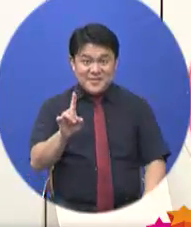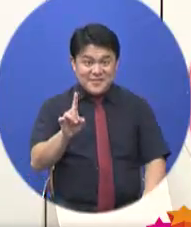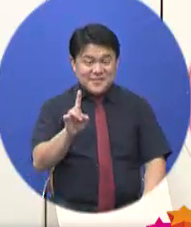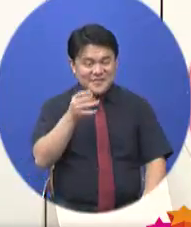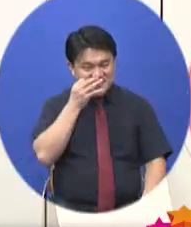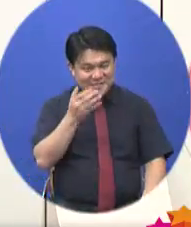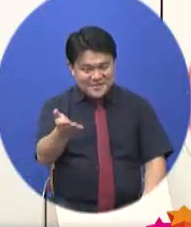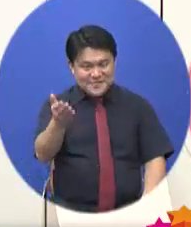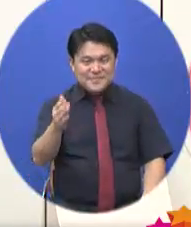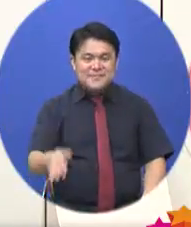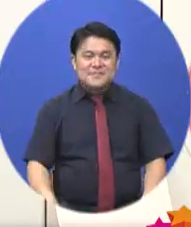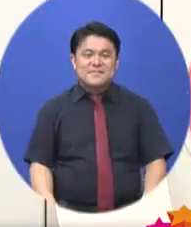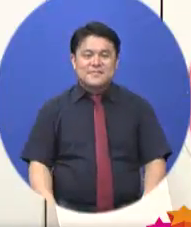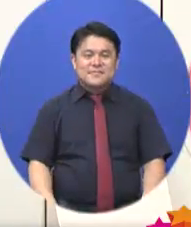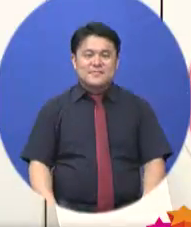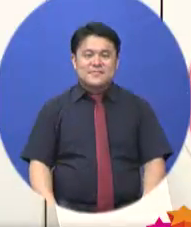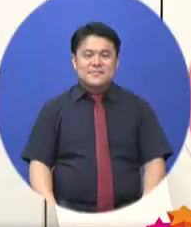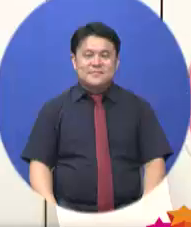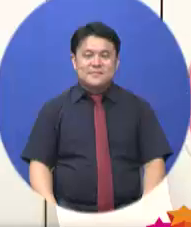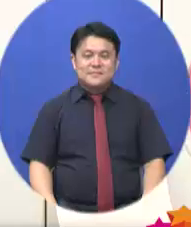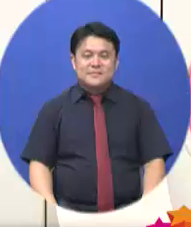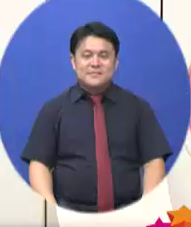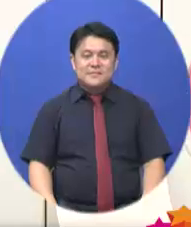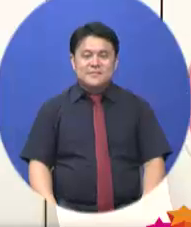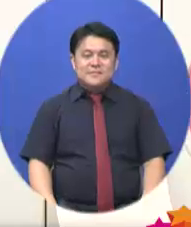시간 여행 퀴즈.